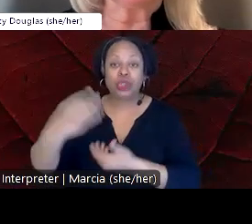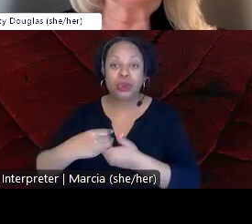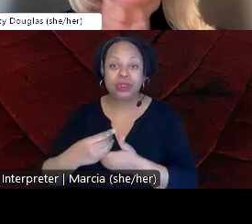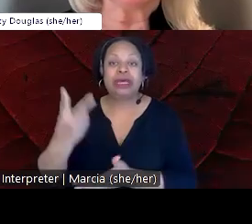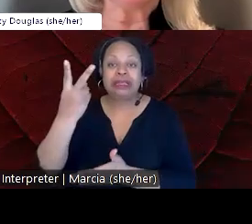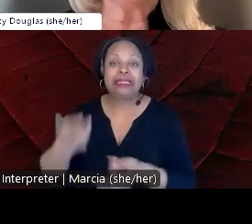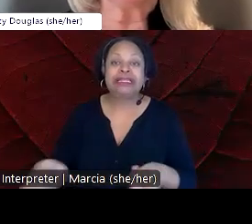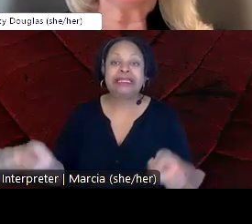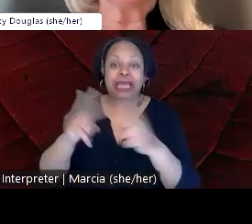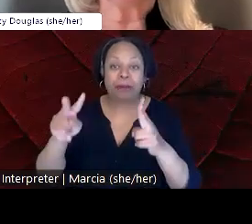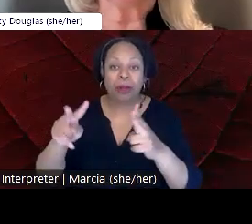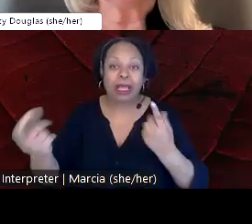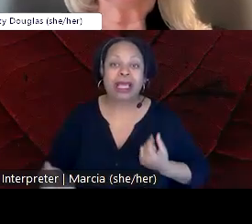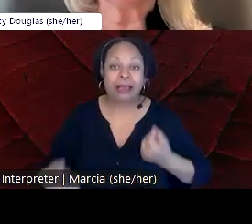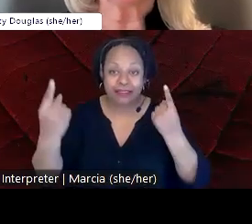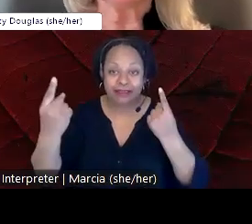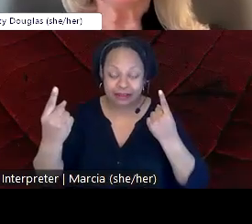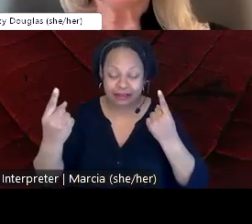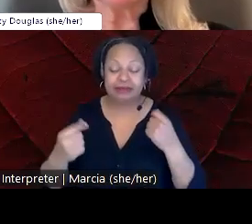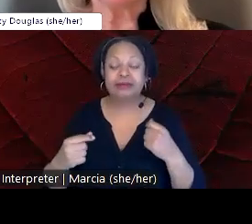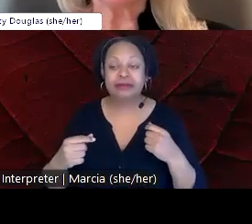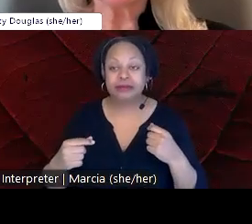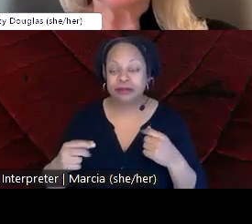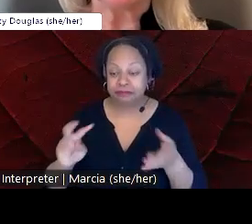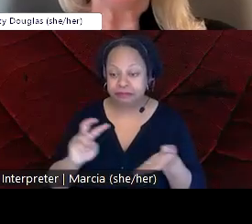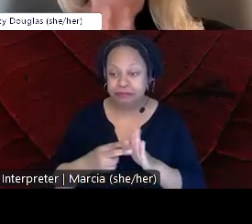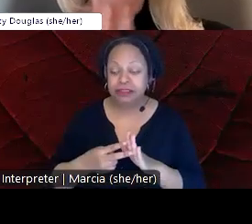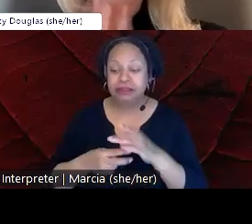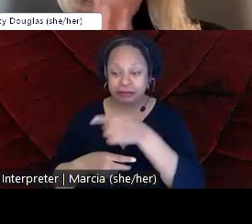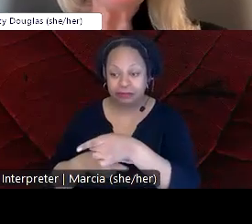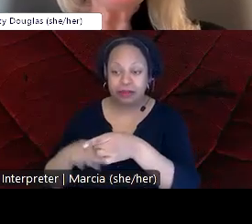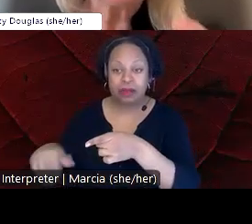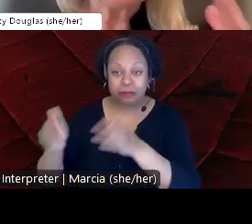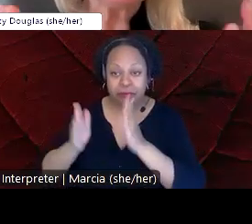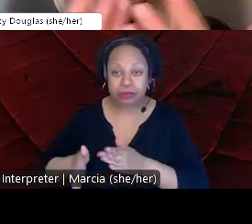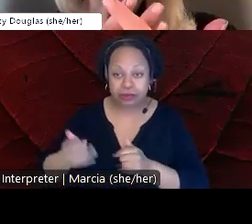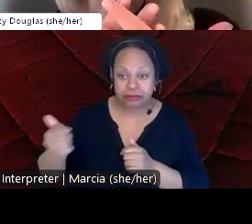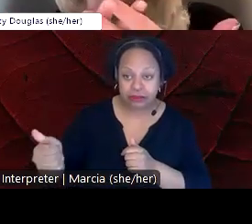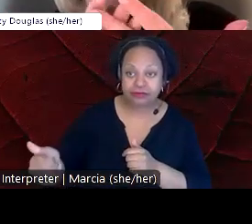pratiquer la double empathie. En ce faisant, nous allons peut-être dire que quelqu'un, disons,